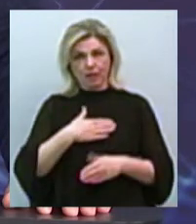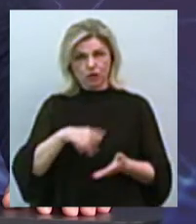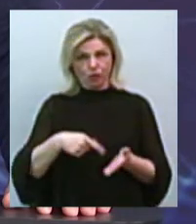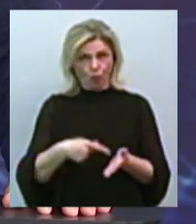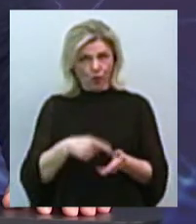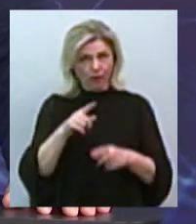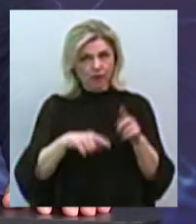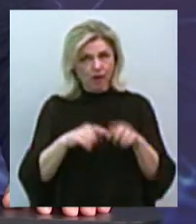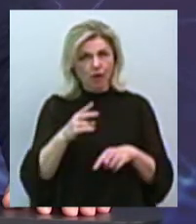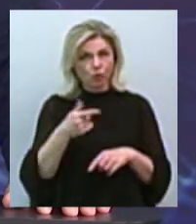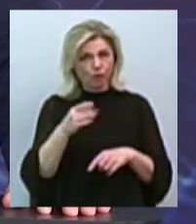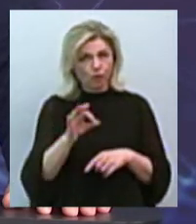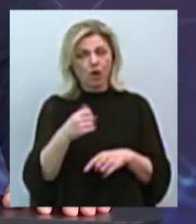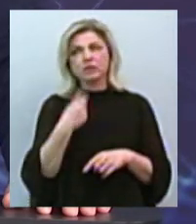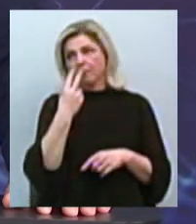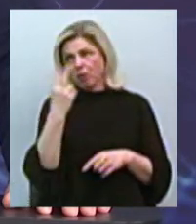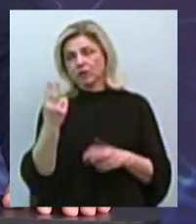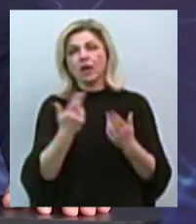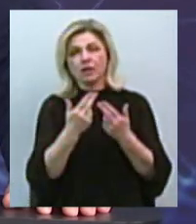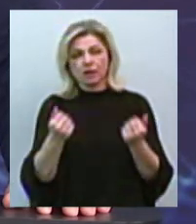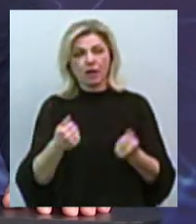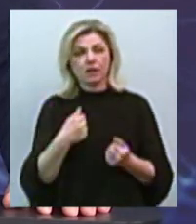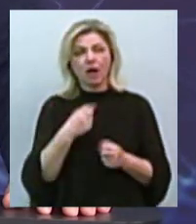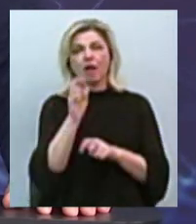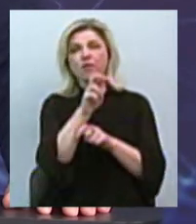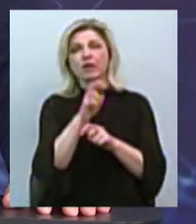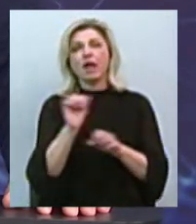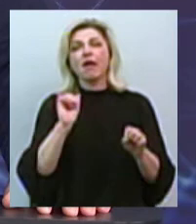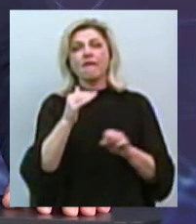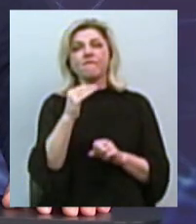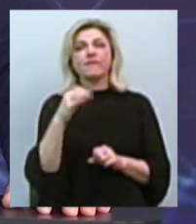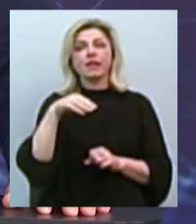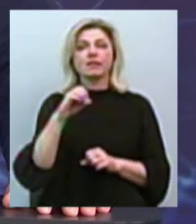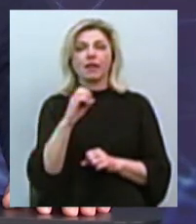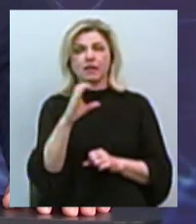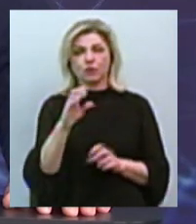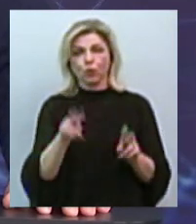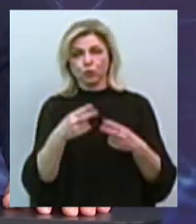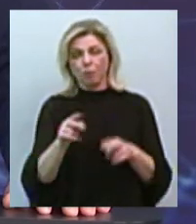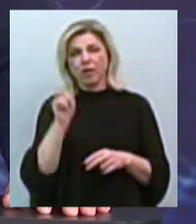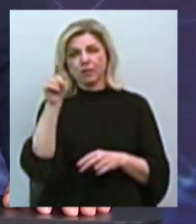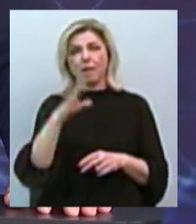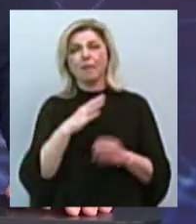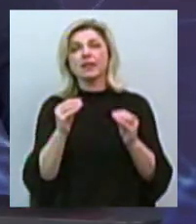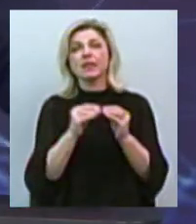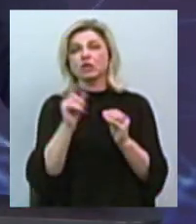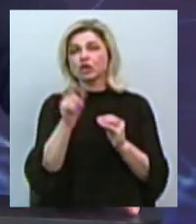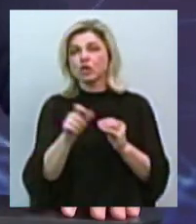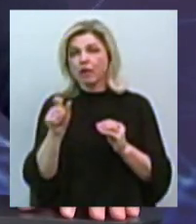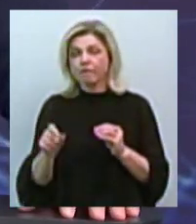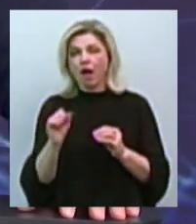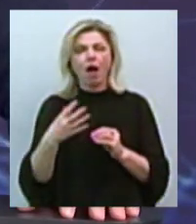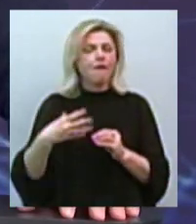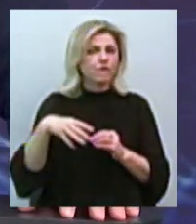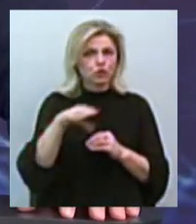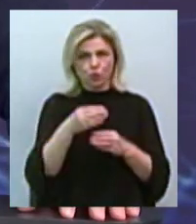я смотрел, да, есть даже, я нашел там один фитнес-клуб, который работает, но там было буквально, по-моему, 10 человек, а все остальное